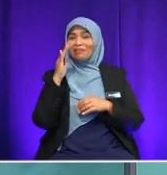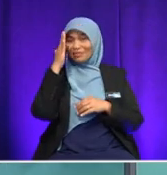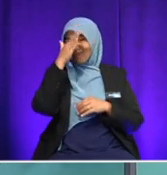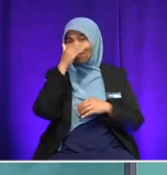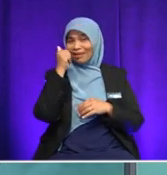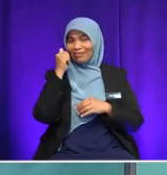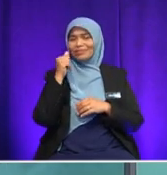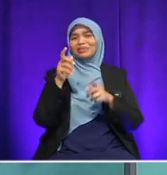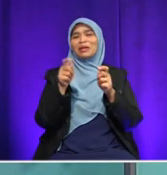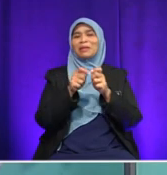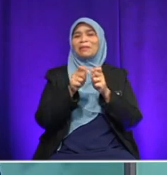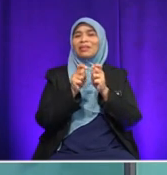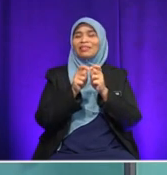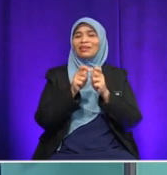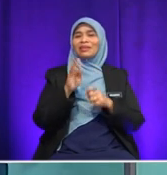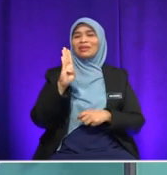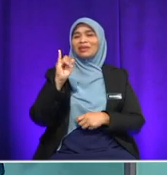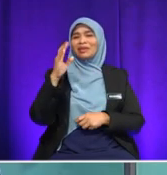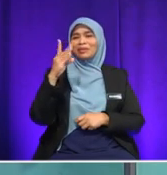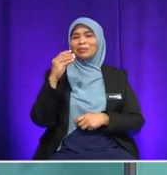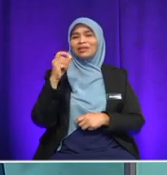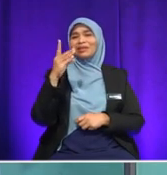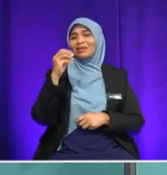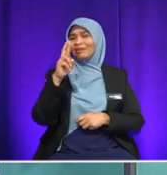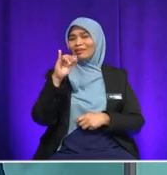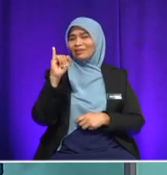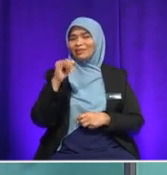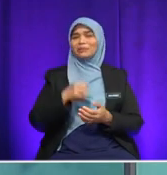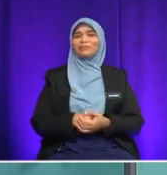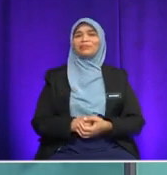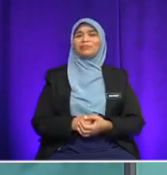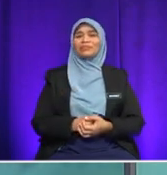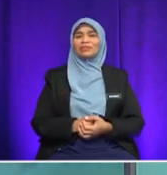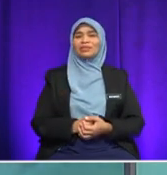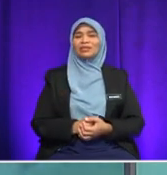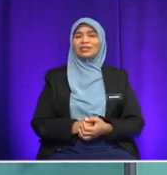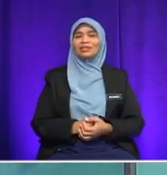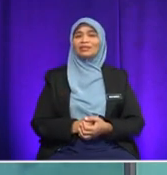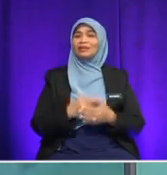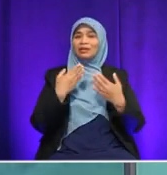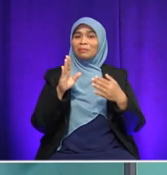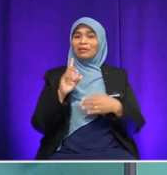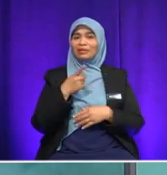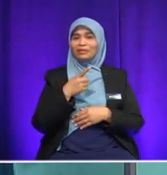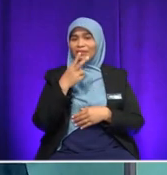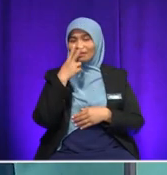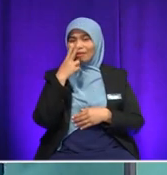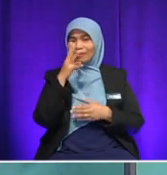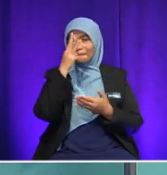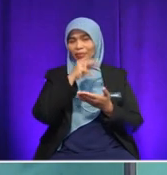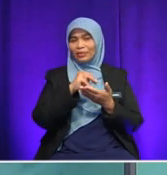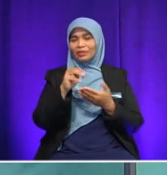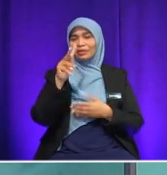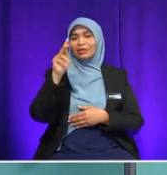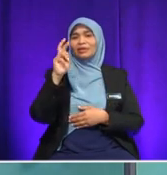itu merujuk kepada penggunaan simili. Simili. Okey, selepas kita teknik memurnikan karya,